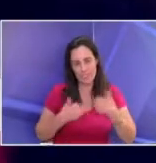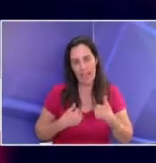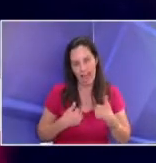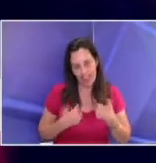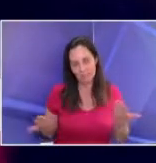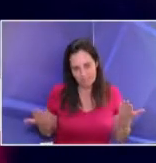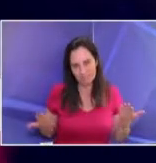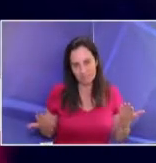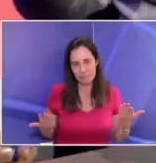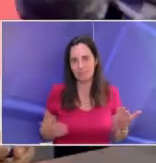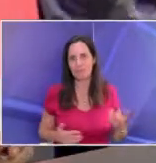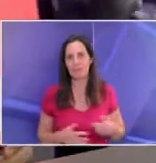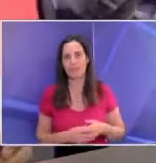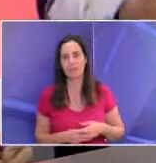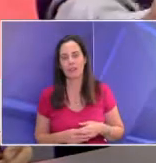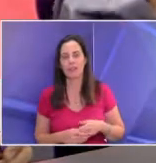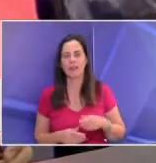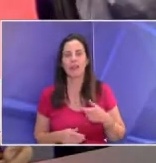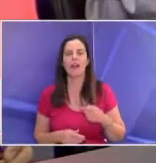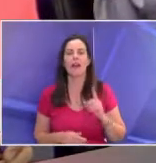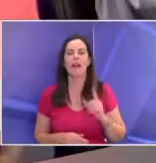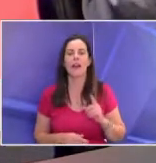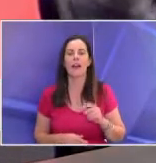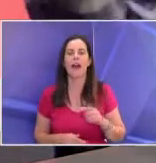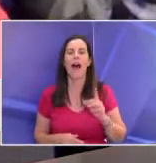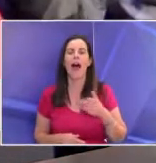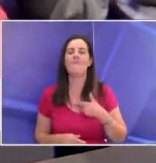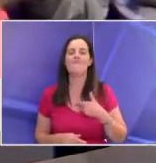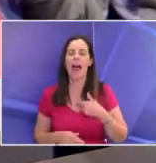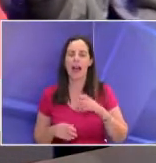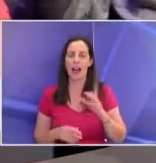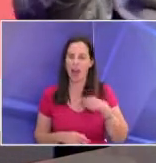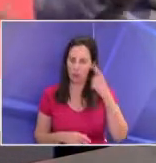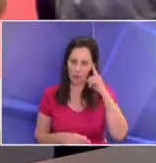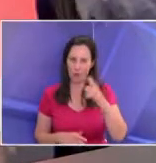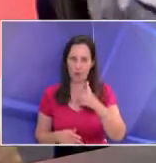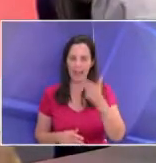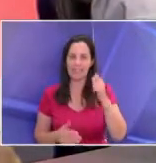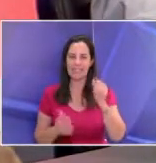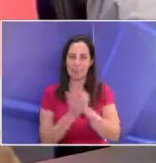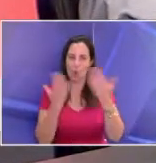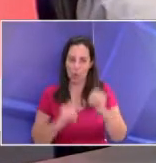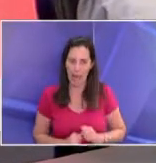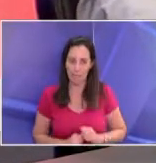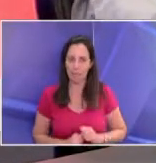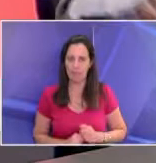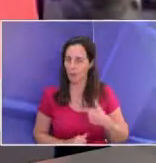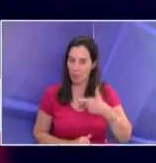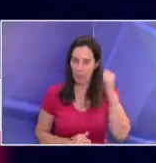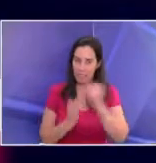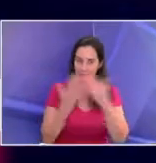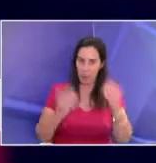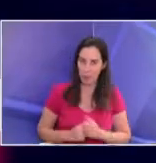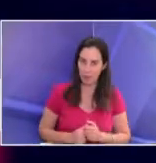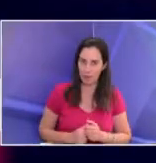אבל ניחה. אז יש שאלה, זה הגנה עצמית או לא. אני לא חושב שאנחנו מחסלים עיתונאים, אבל... אנחנו לא מחסלים